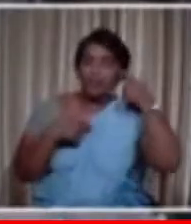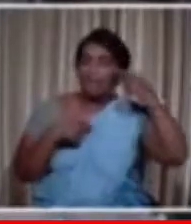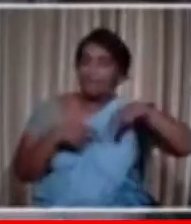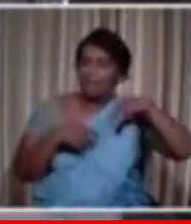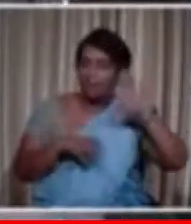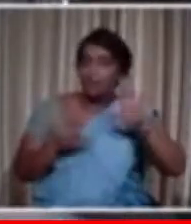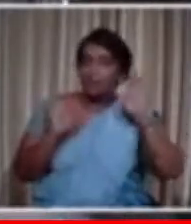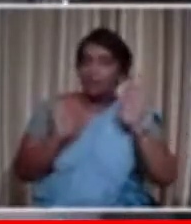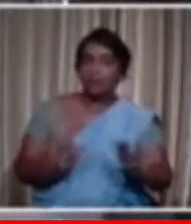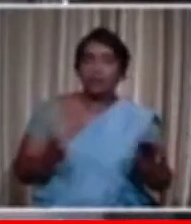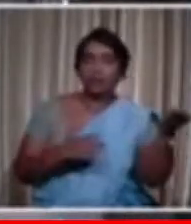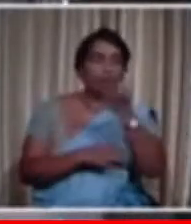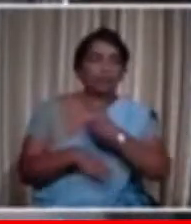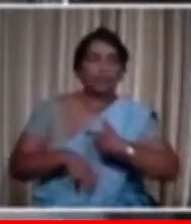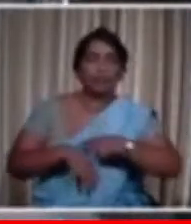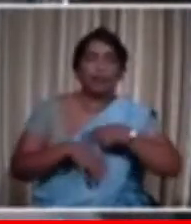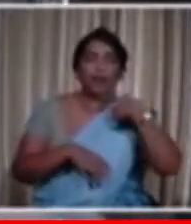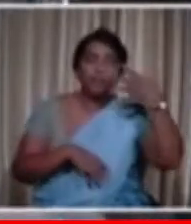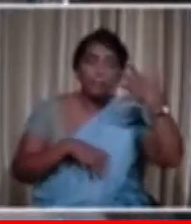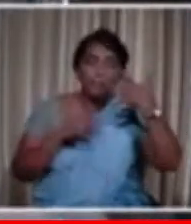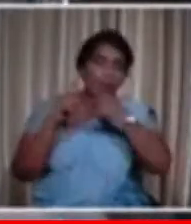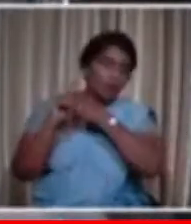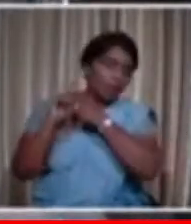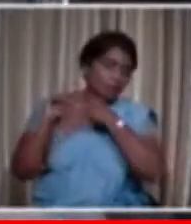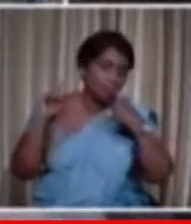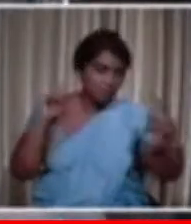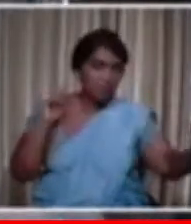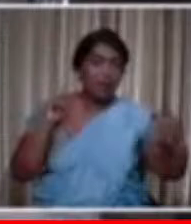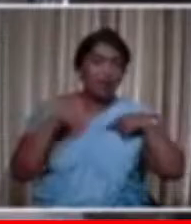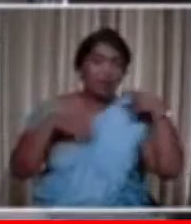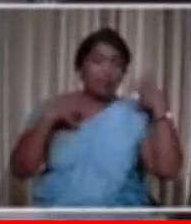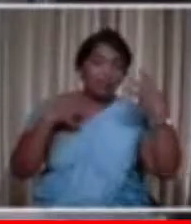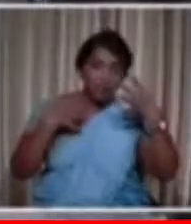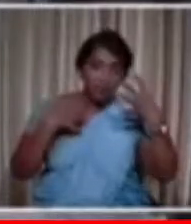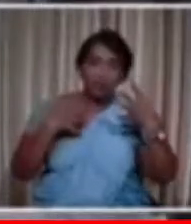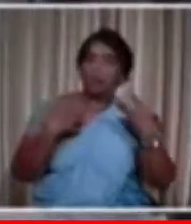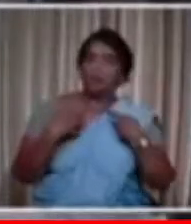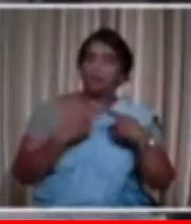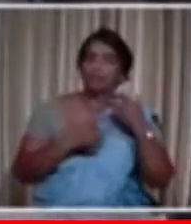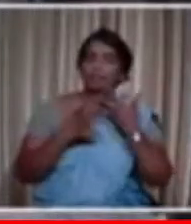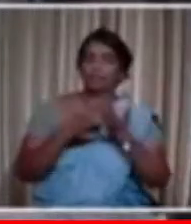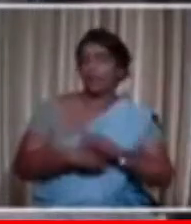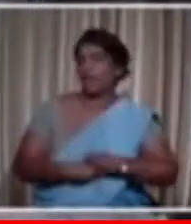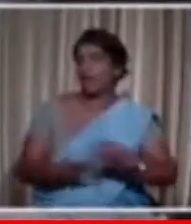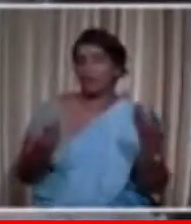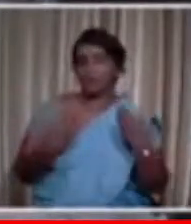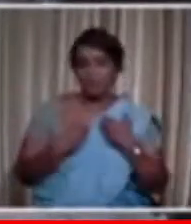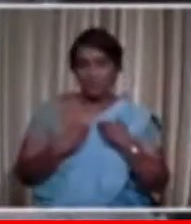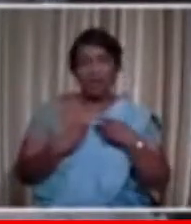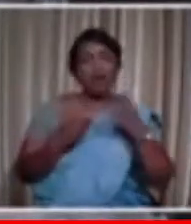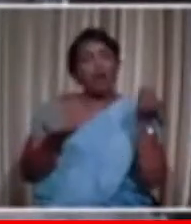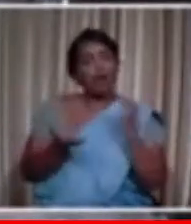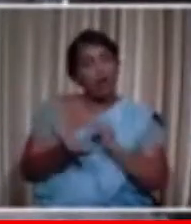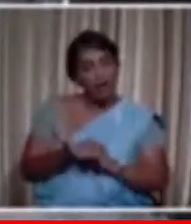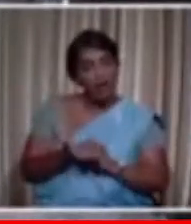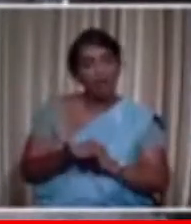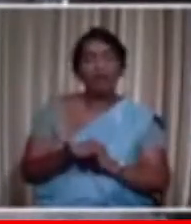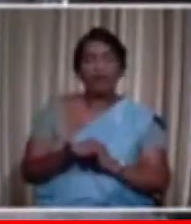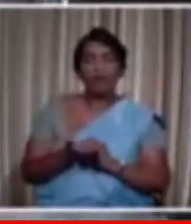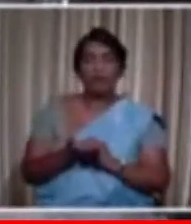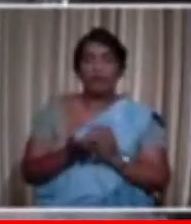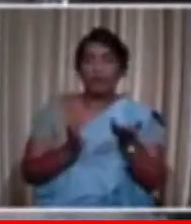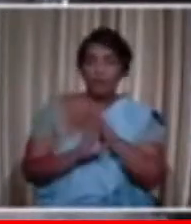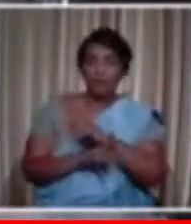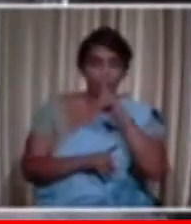කරා. නමුත් ගත වුණේ පස් වෙනිදා පටන් ගත්ත දින හතරත් අපේ අතින් ගිලිහිලා ගියා. ඊට පස්සේ අපි නැවත